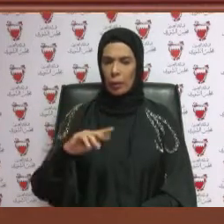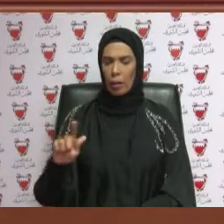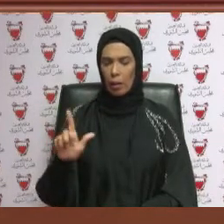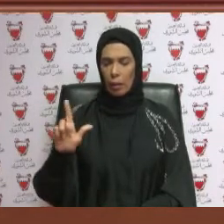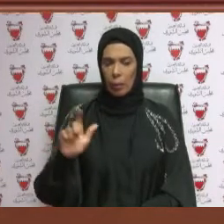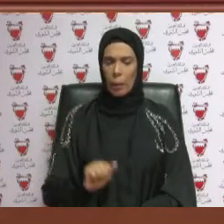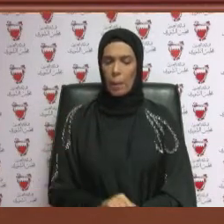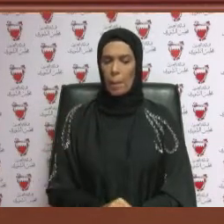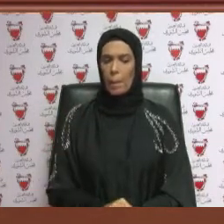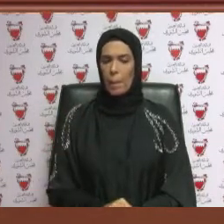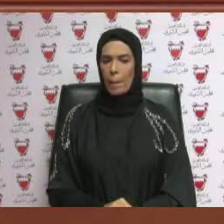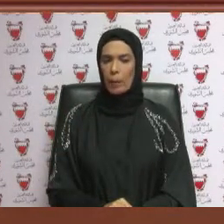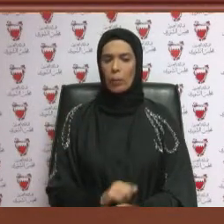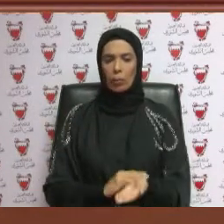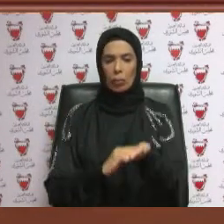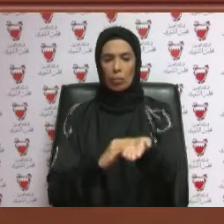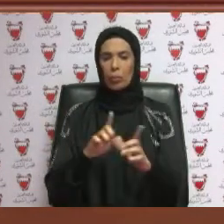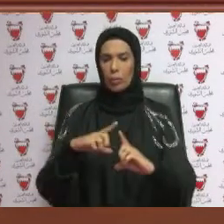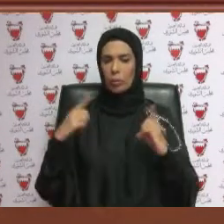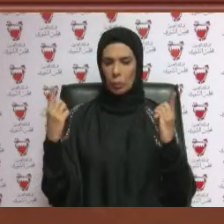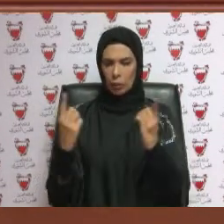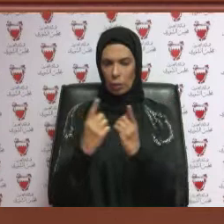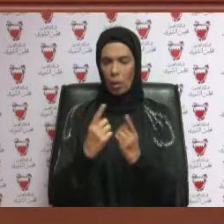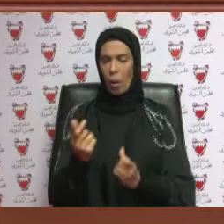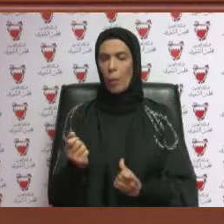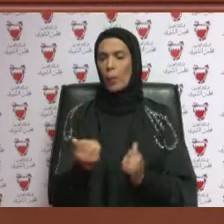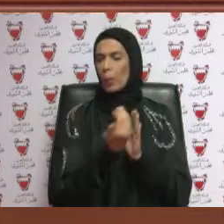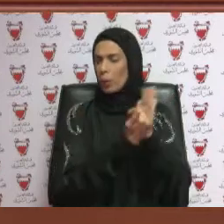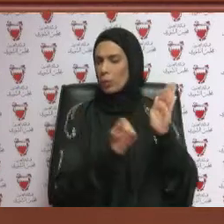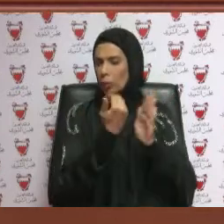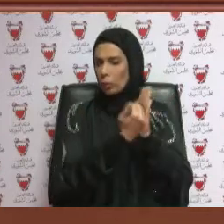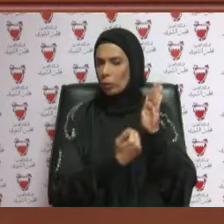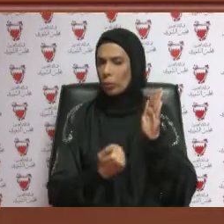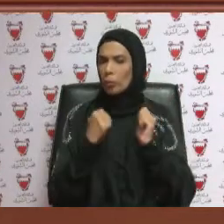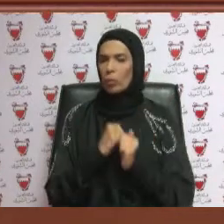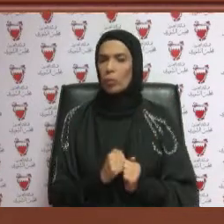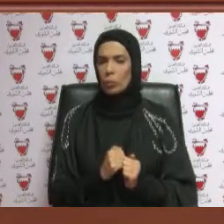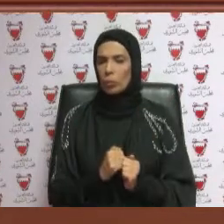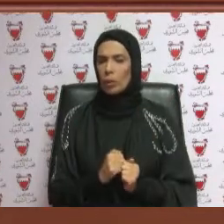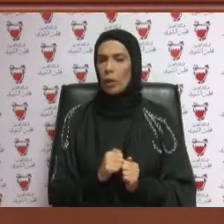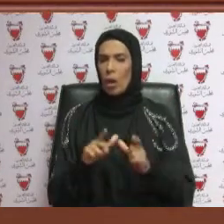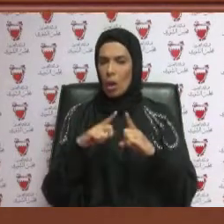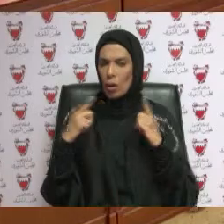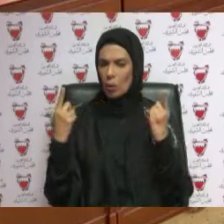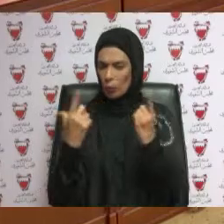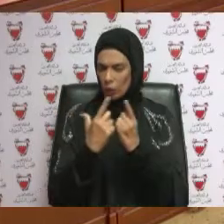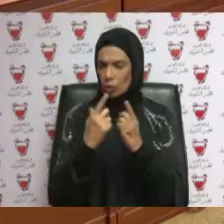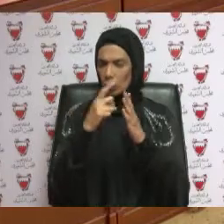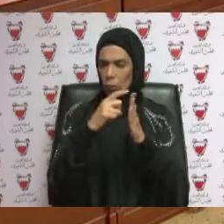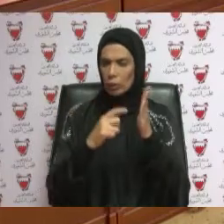الزايد. اختار المجلس بحالته إلى لجنة الشؤون المالية والاقتصادية مع اختار لجنة الشؤون التشريعية